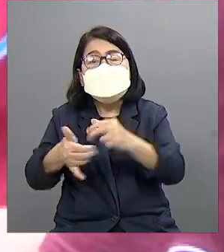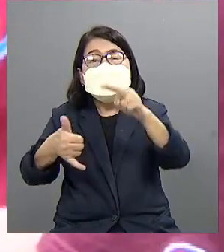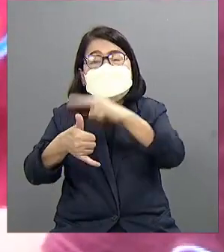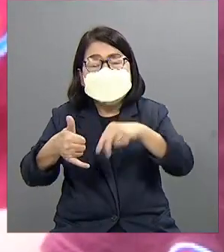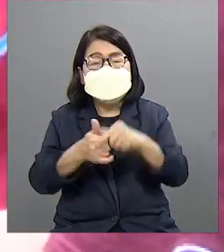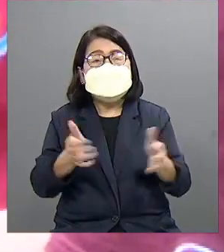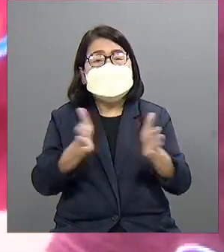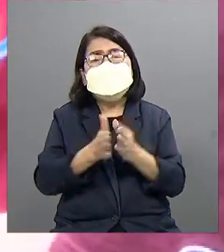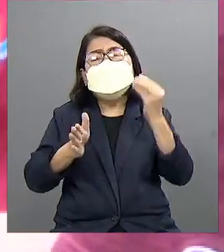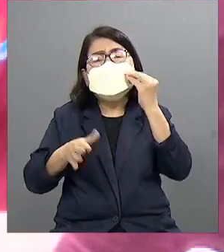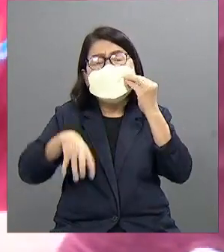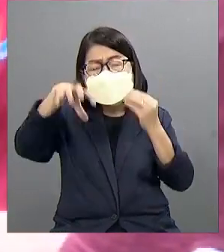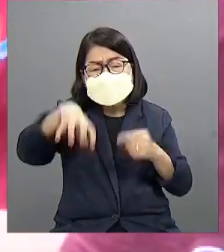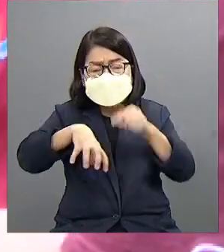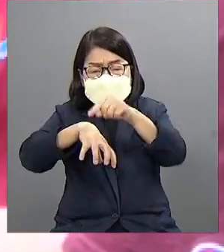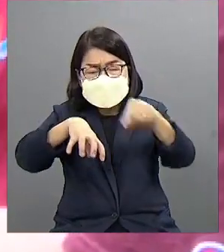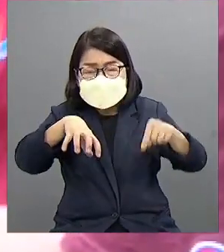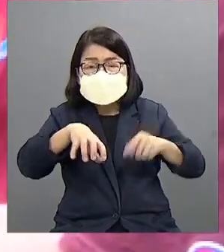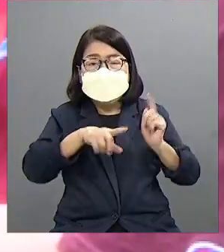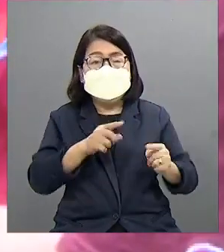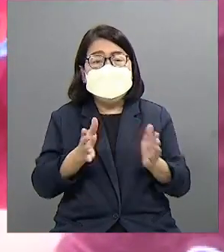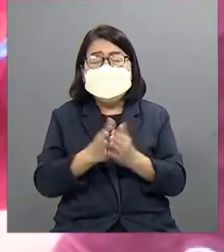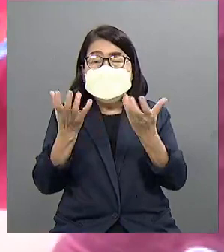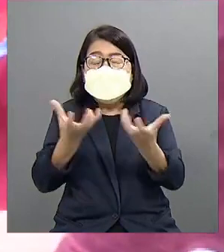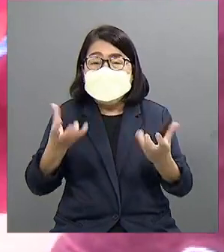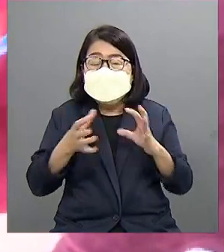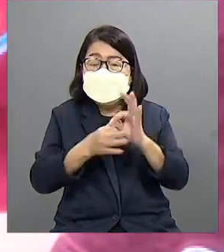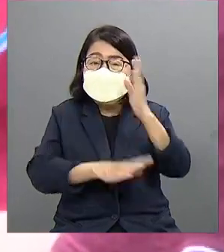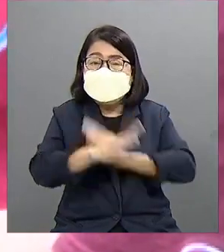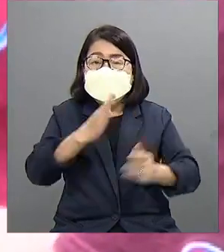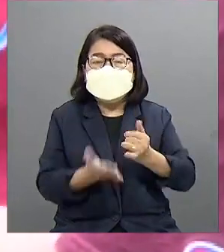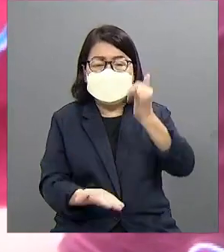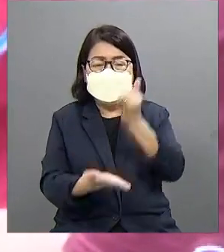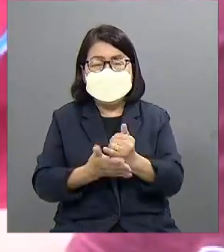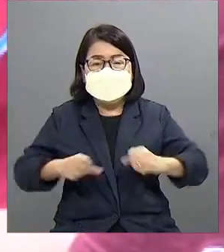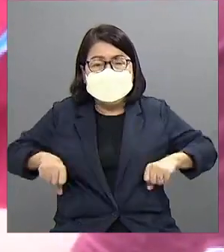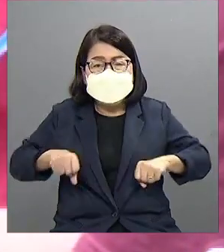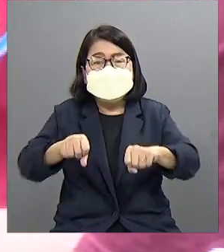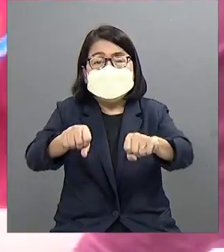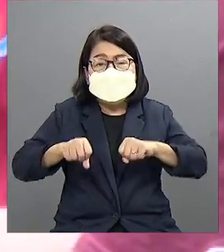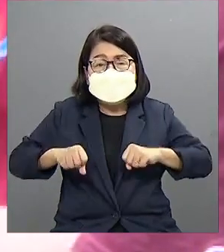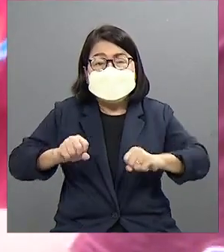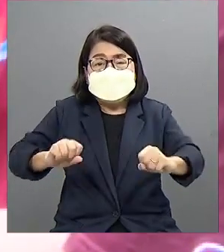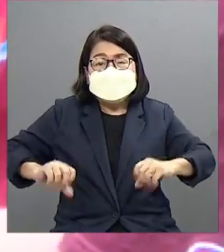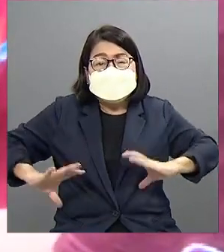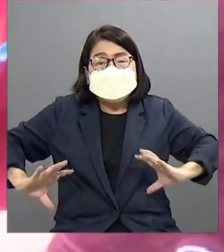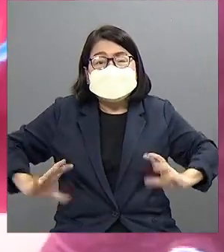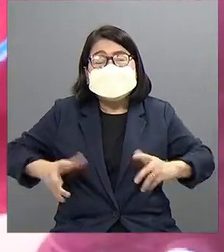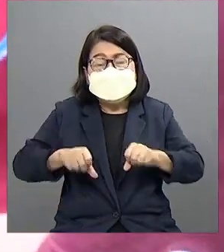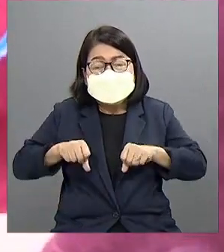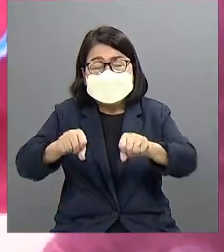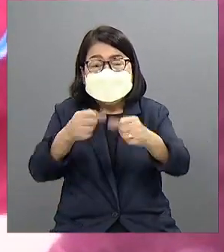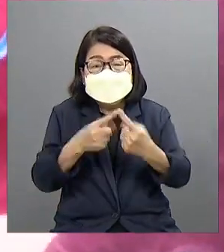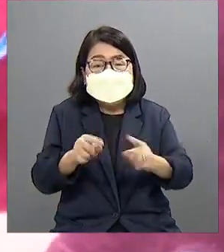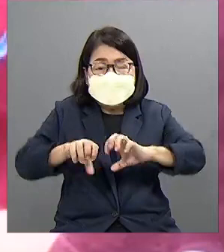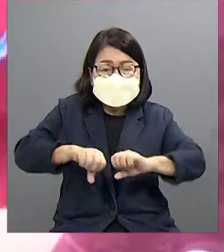วกนี้นะคะแล้วการอุปกรณ์ของเขาที่ต้องใช้ก็คือรถเข็นของเราก็คือถ้าเขาร้องขอว่ารถเข็นเขาพังตอนไหนทางเรากับอบต.